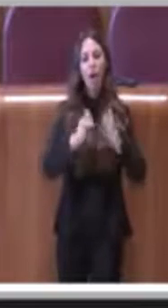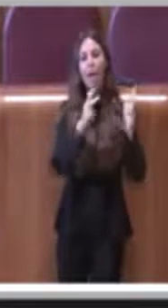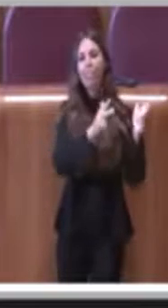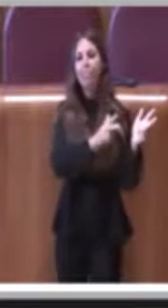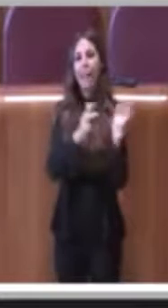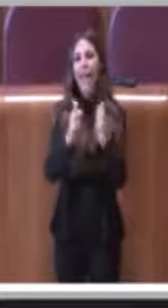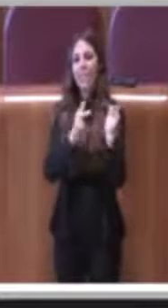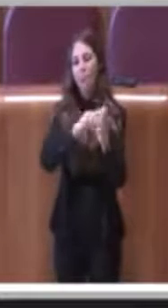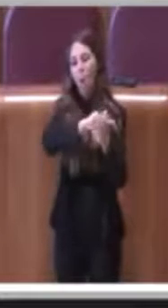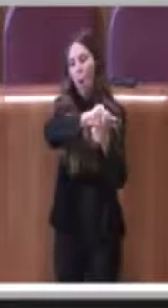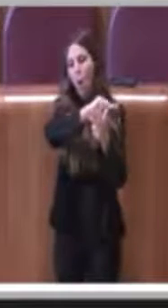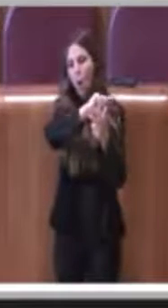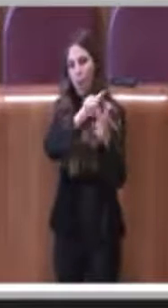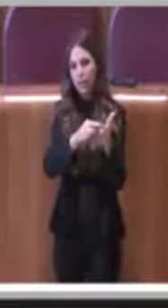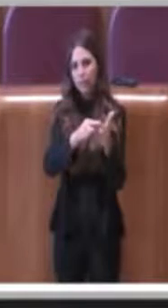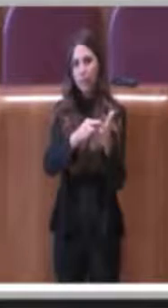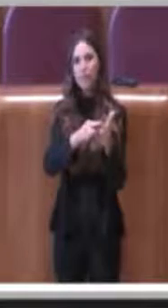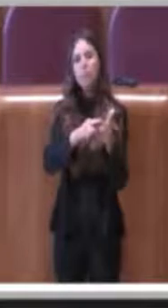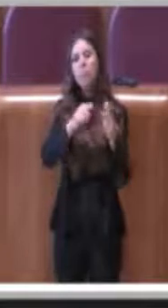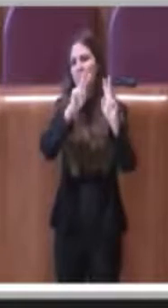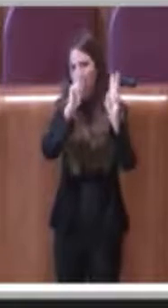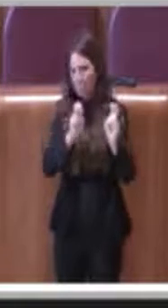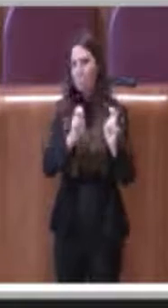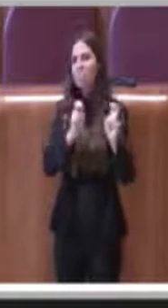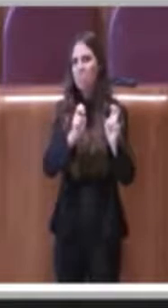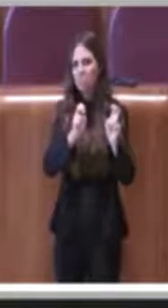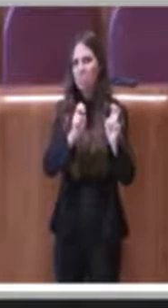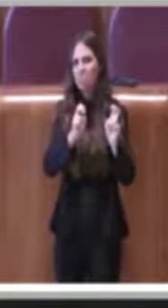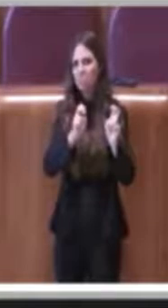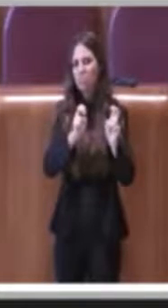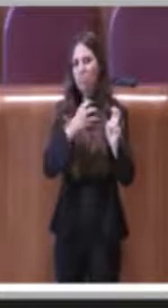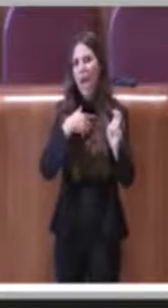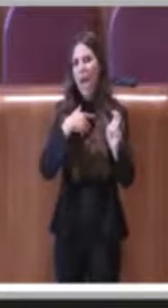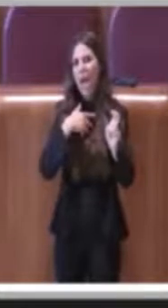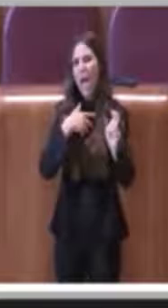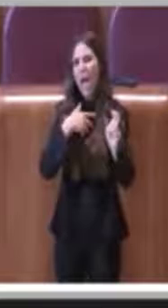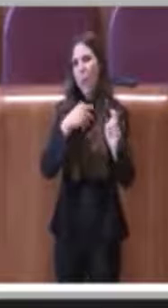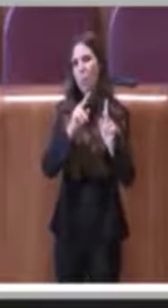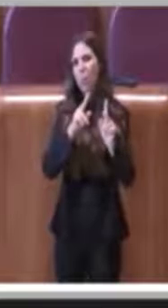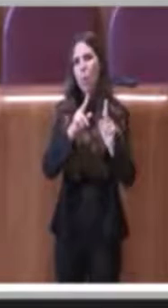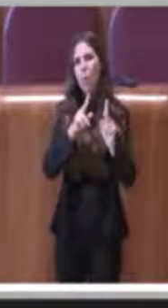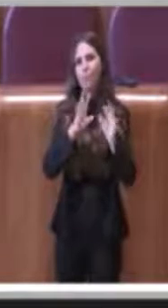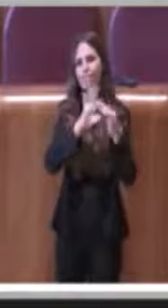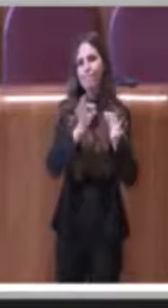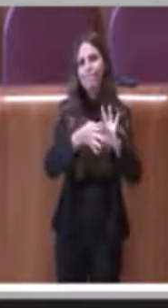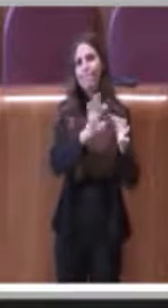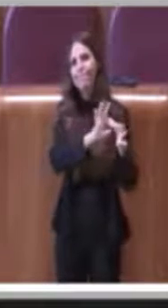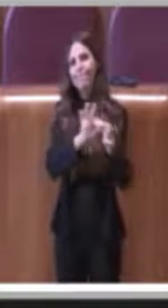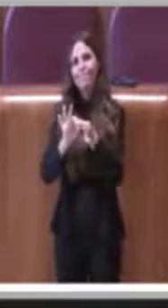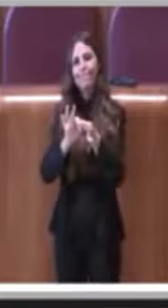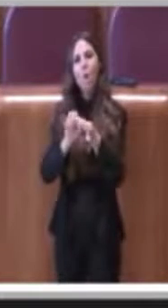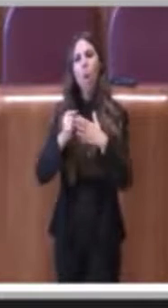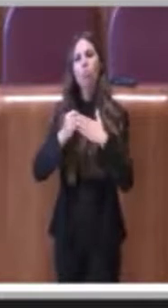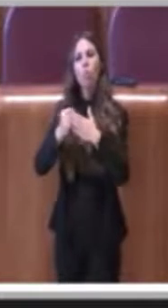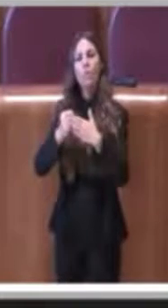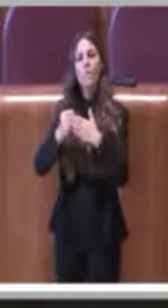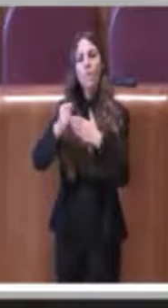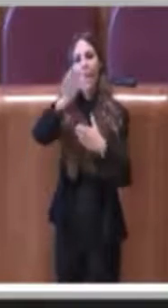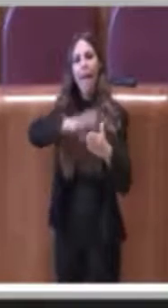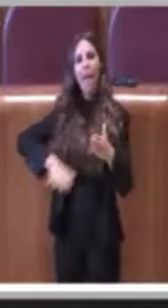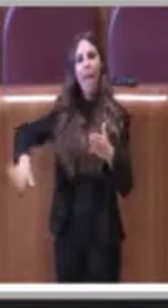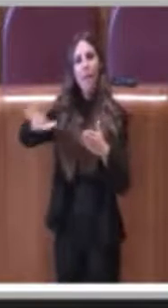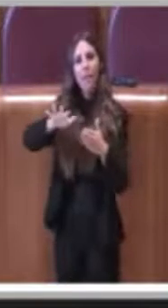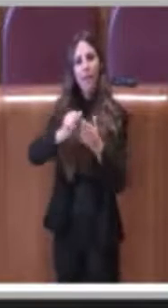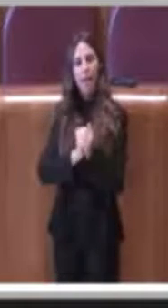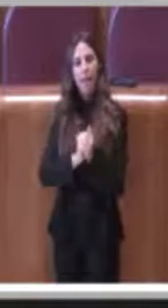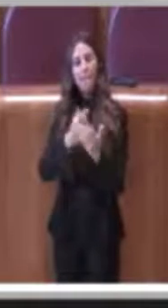che in qualche modo sono coinvolti nei discorsi di sostenibilità ambientale. Però questo documento entra anche nel